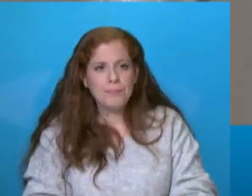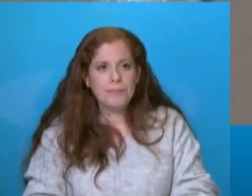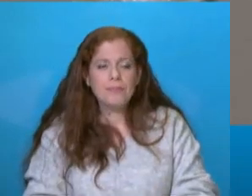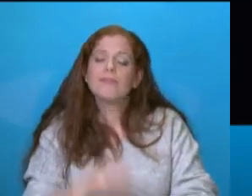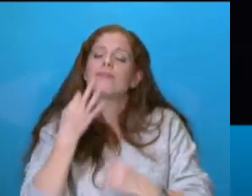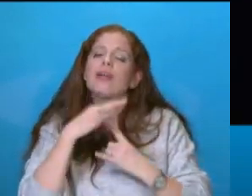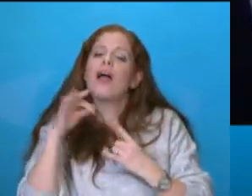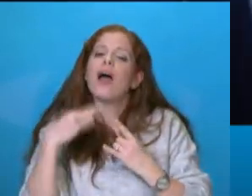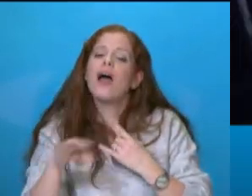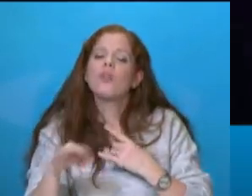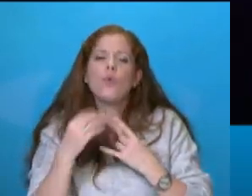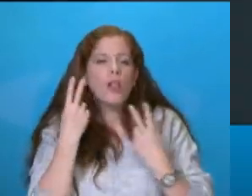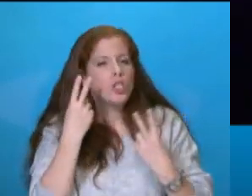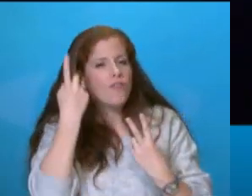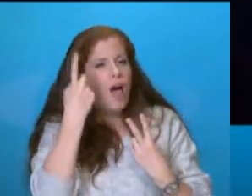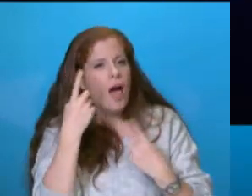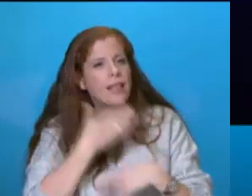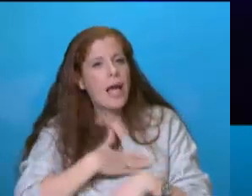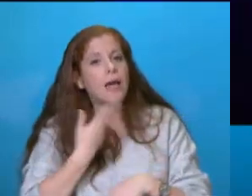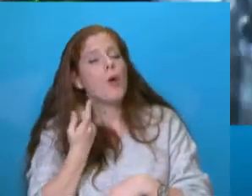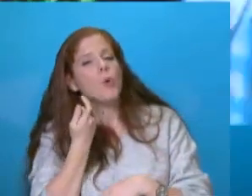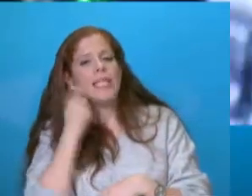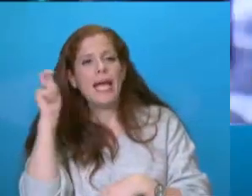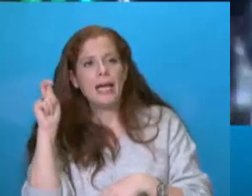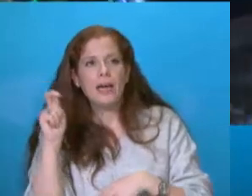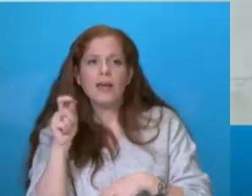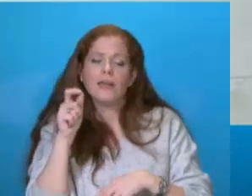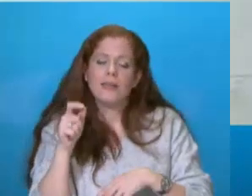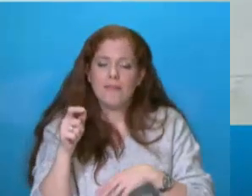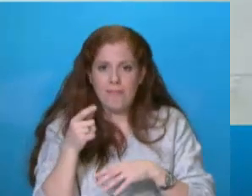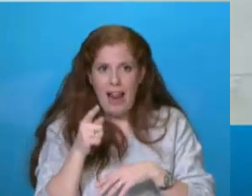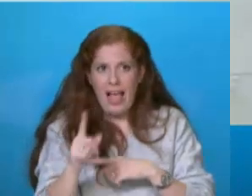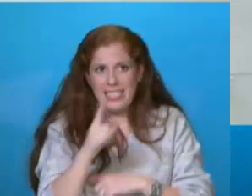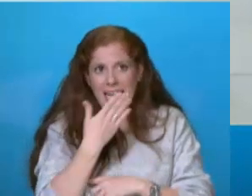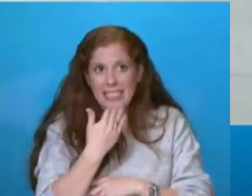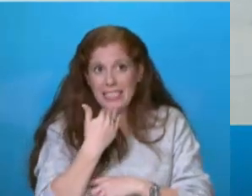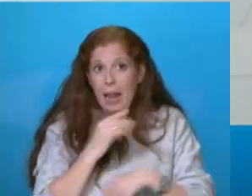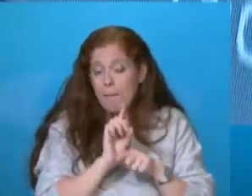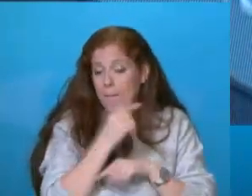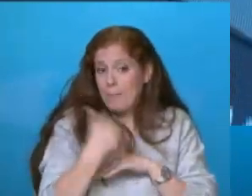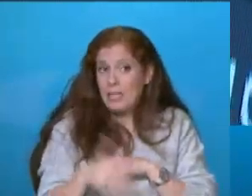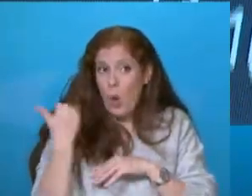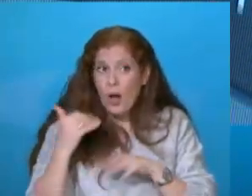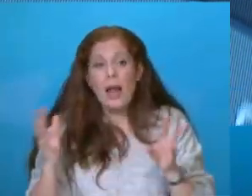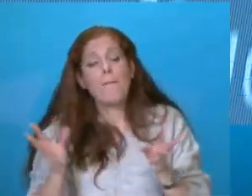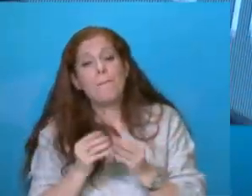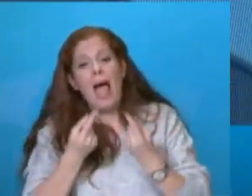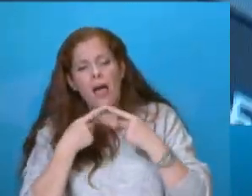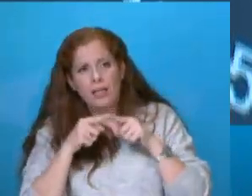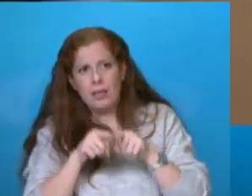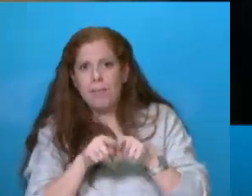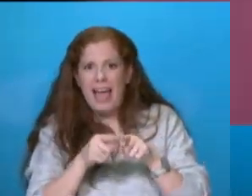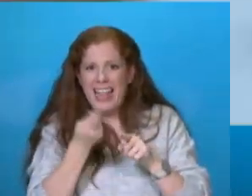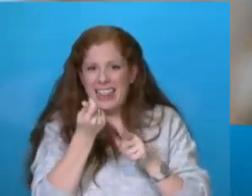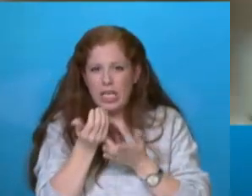חנוכה נחשב אחד החגים היותר יקרים לכיס של הצרכן הישראלי. בעת האחרונה, בד בבד עם עליית היקפי טיסות